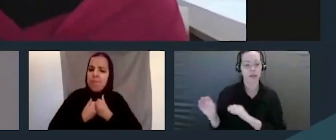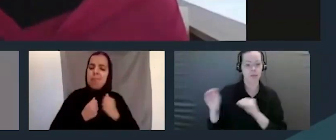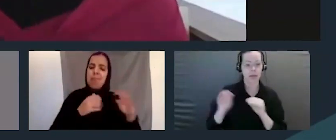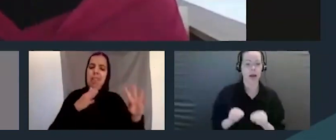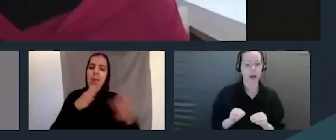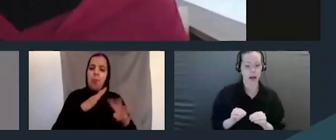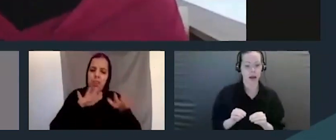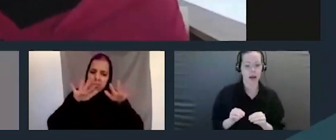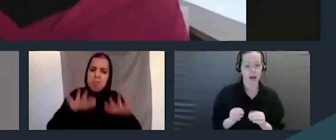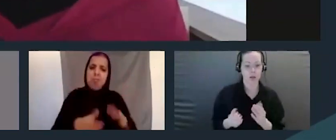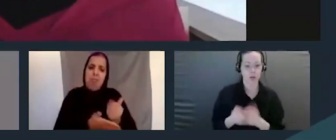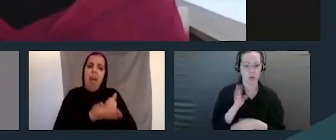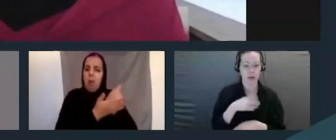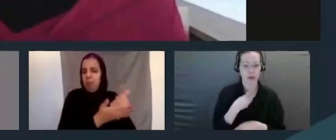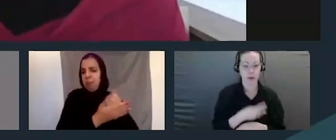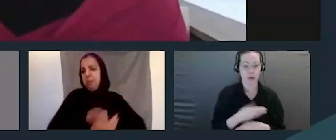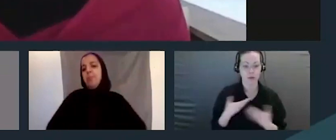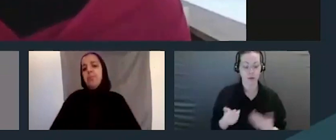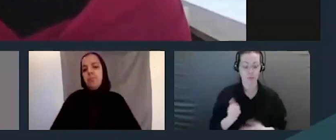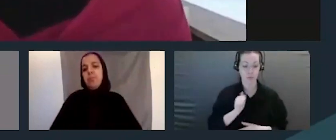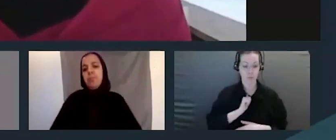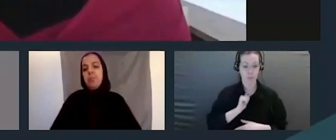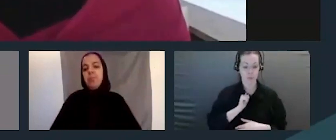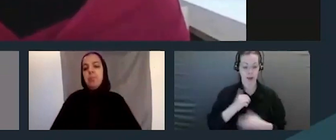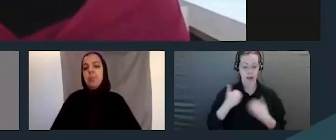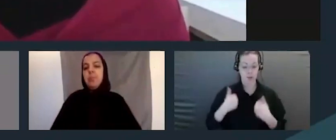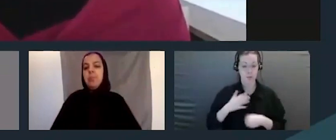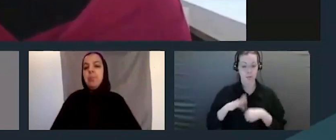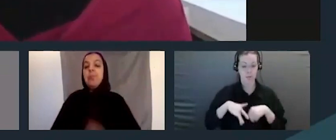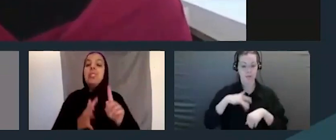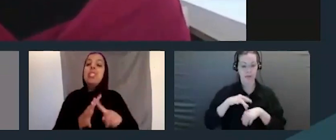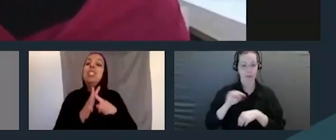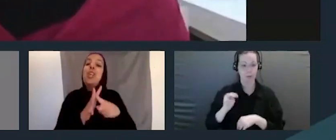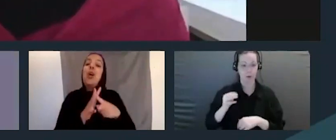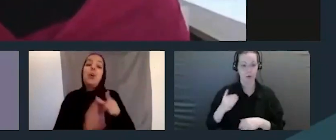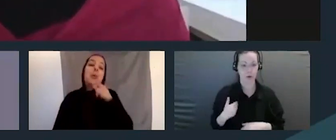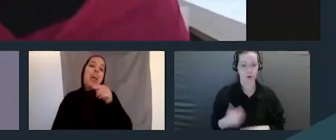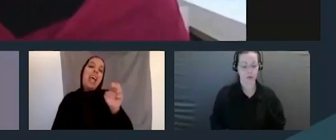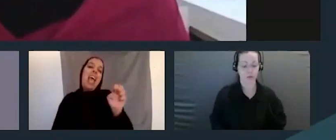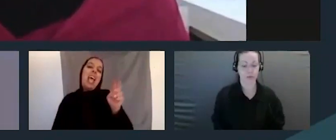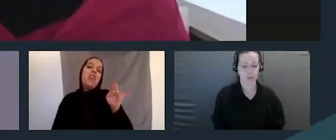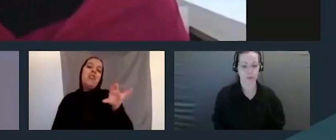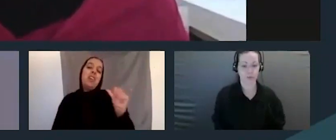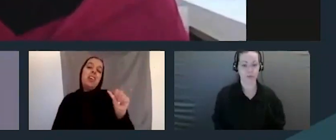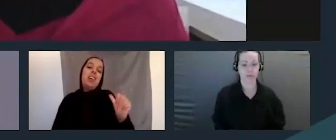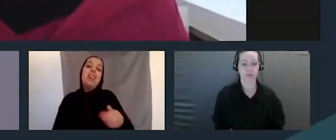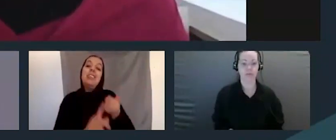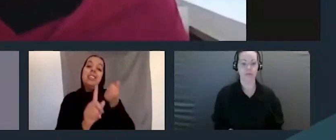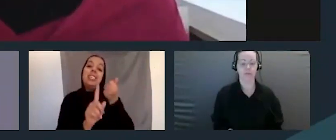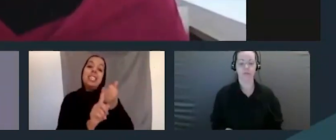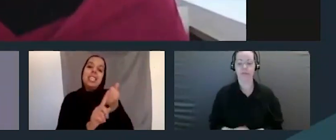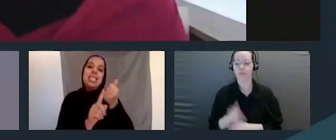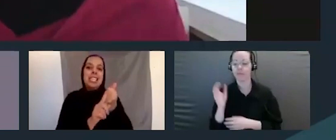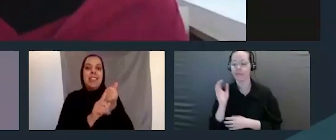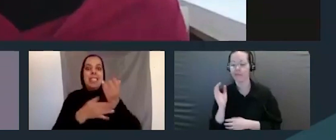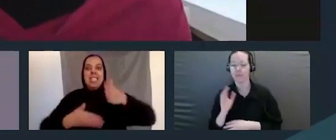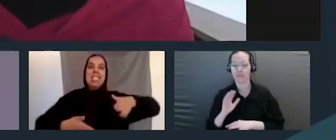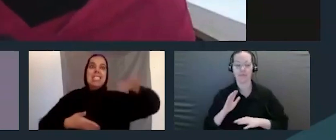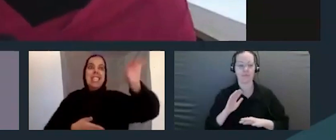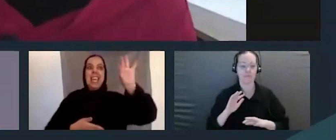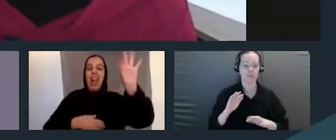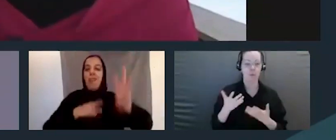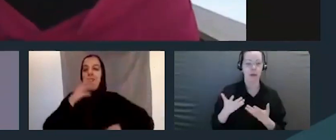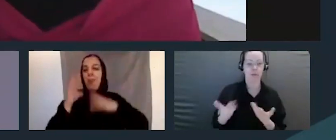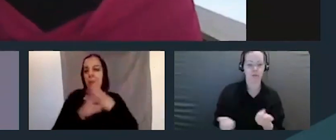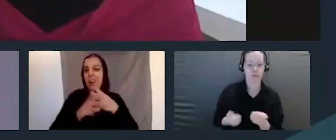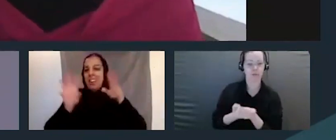Alors, commençons par Erika. Erika se considère une citoyenne du monde. Elle est originaire du Brésil. Elle a vécu